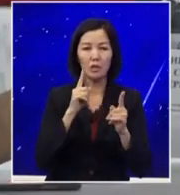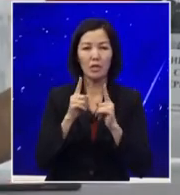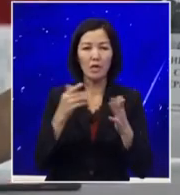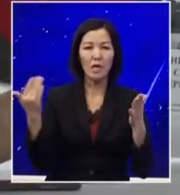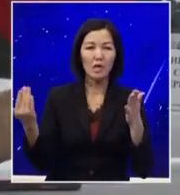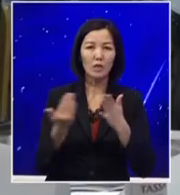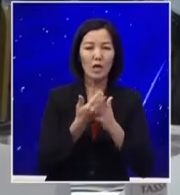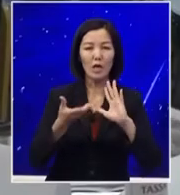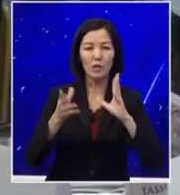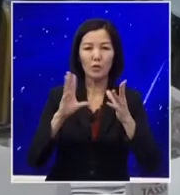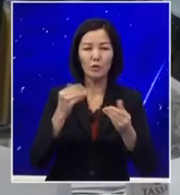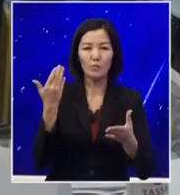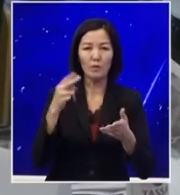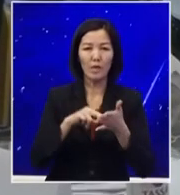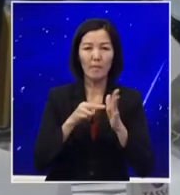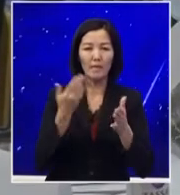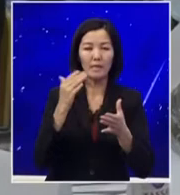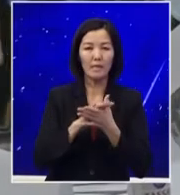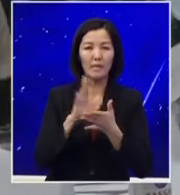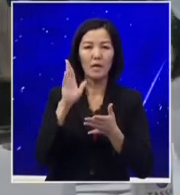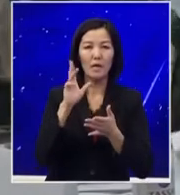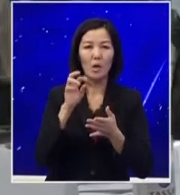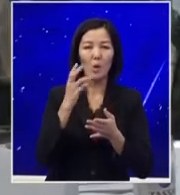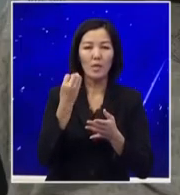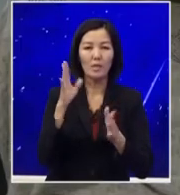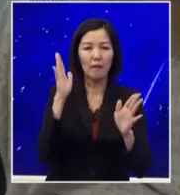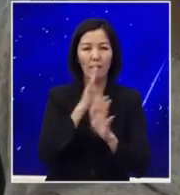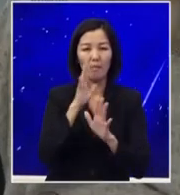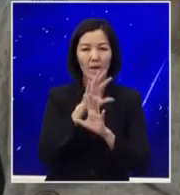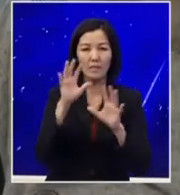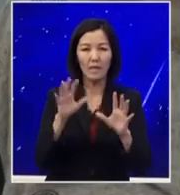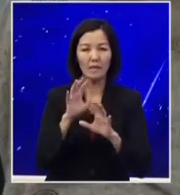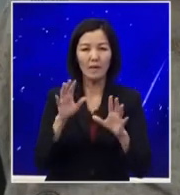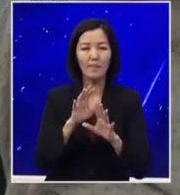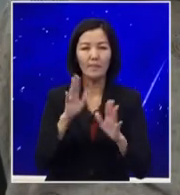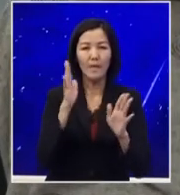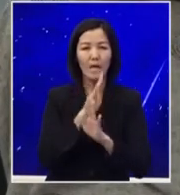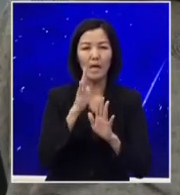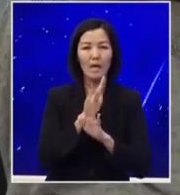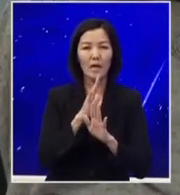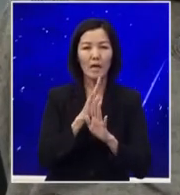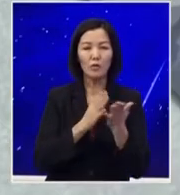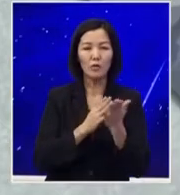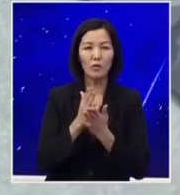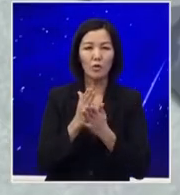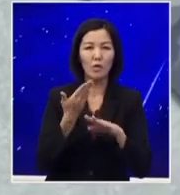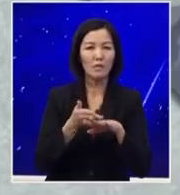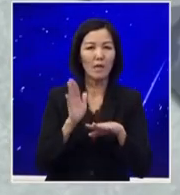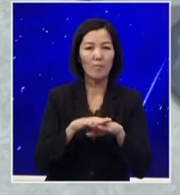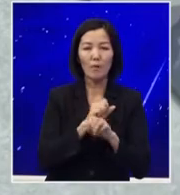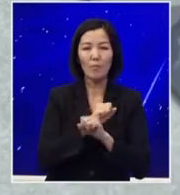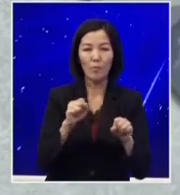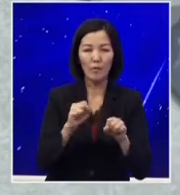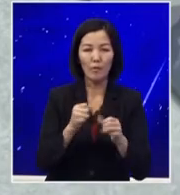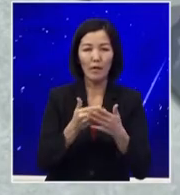жаңа тұжырымдама таныстырылды. Мұнда Көлсай көлдерінің табиғи қалпын сақтап, экожүйеге салмақ түсірмеу басты мақсат. Аясында